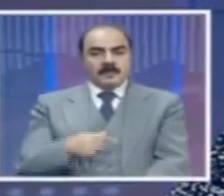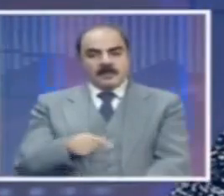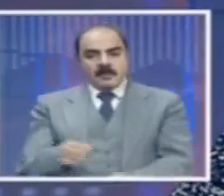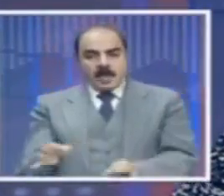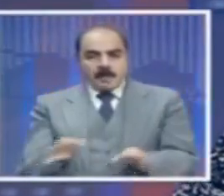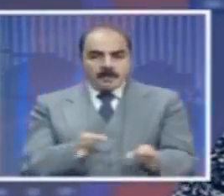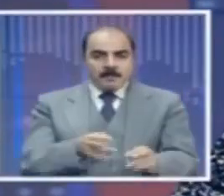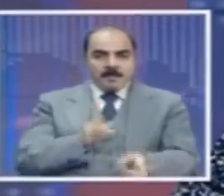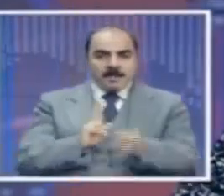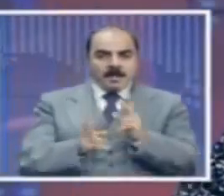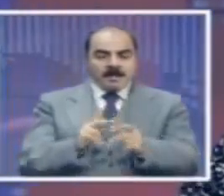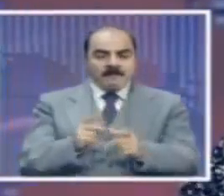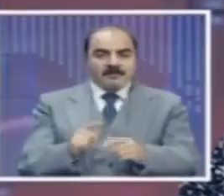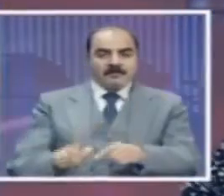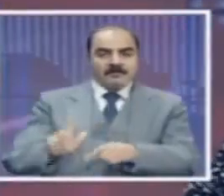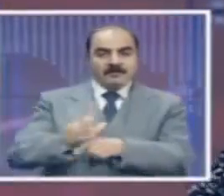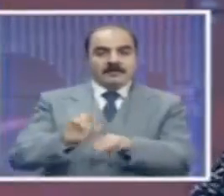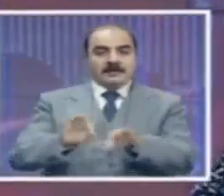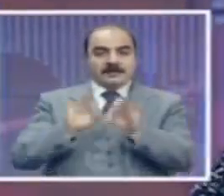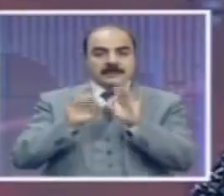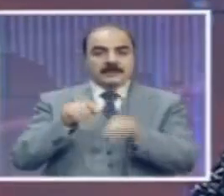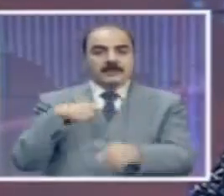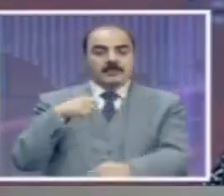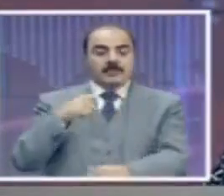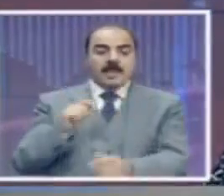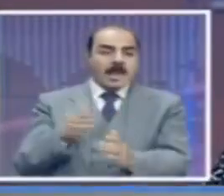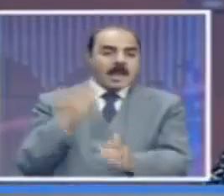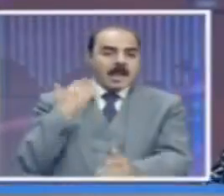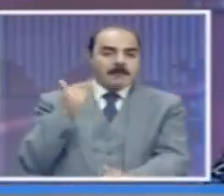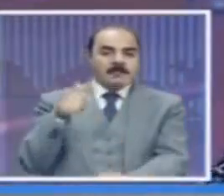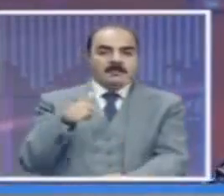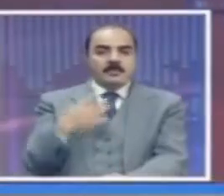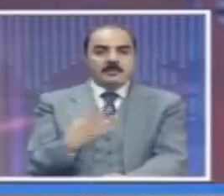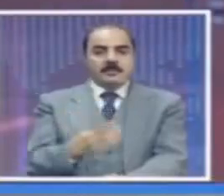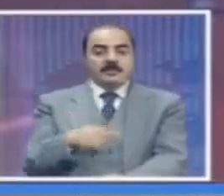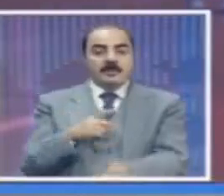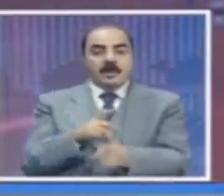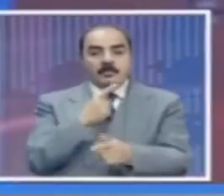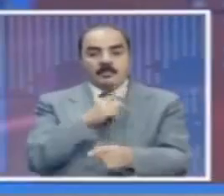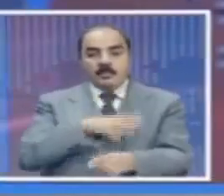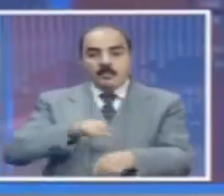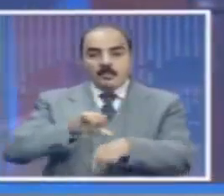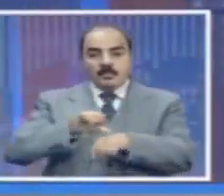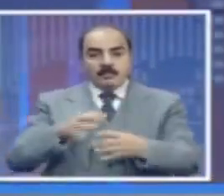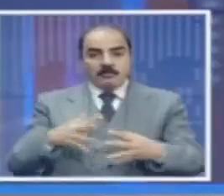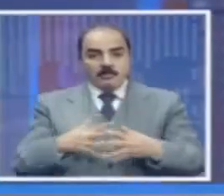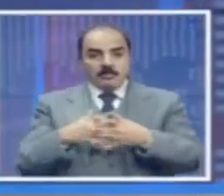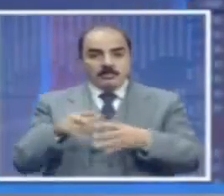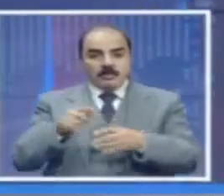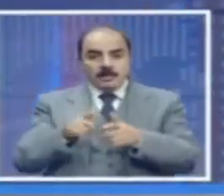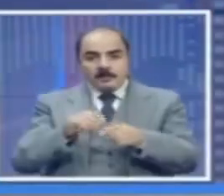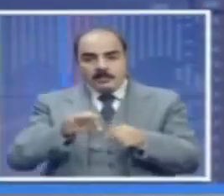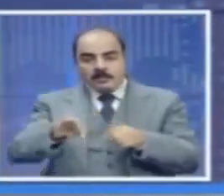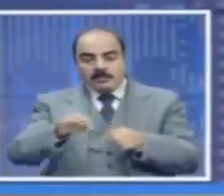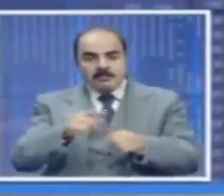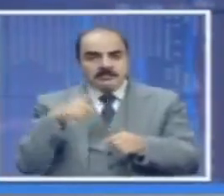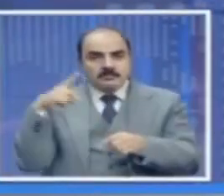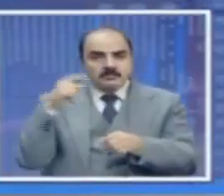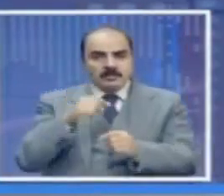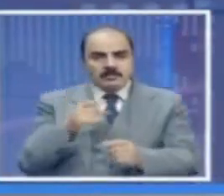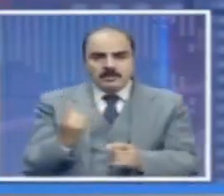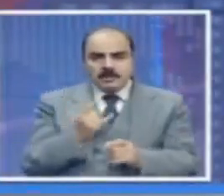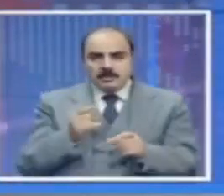واستعدادا لحفل تنصيب الرئيس 46 للولايات المتحدة شهدت العاصمة واشنطن إجراءات أمنية